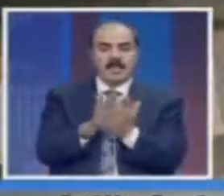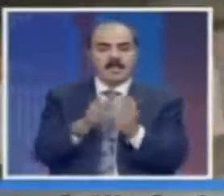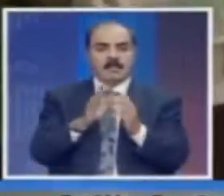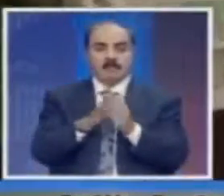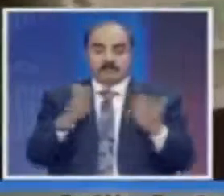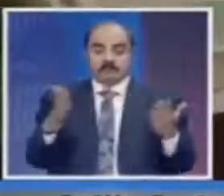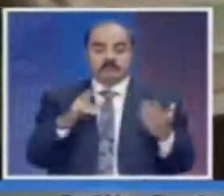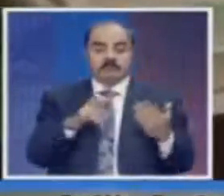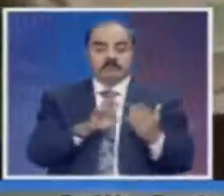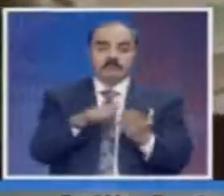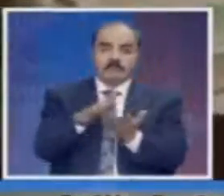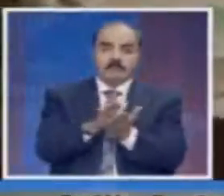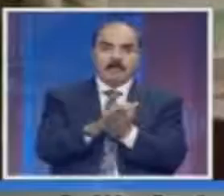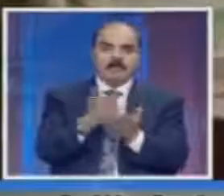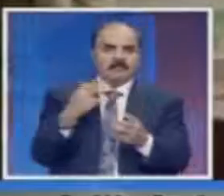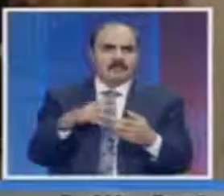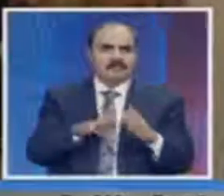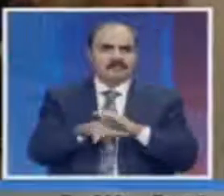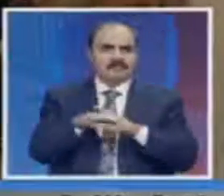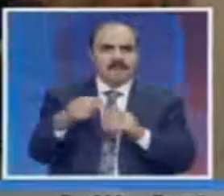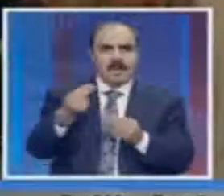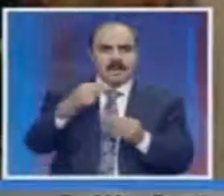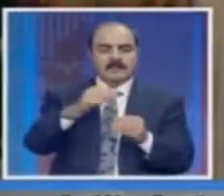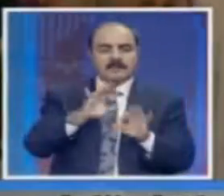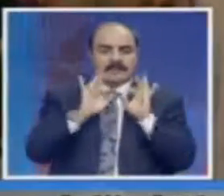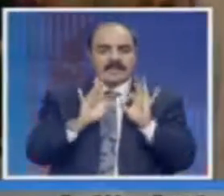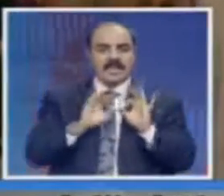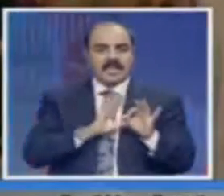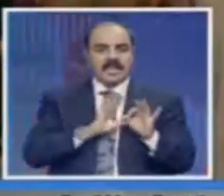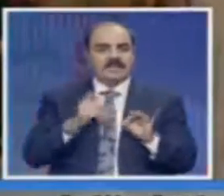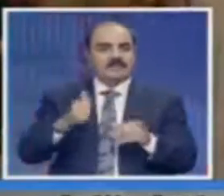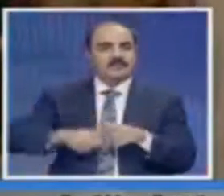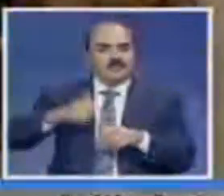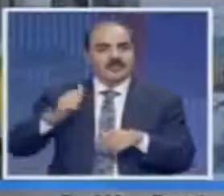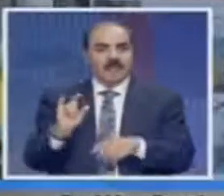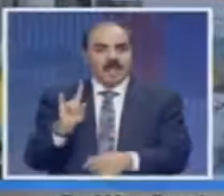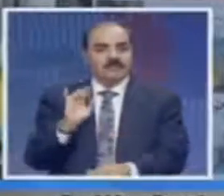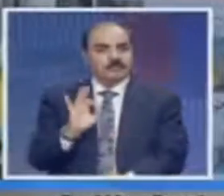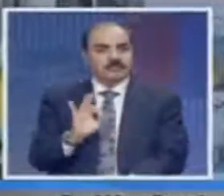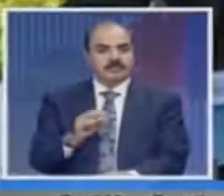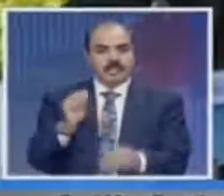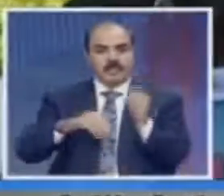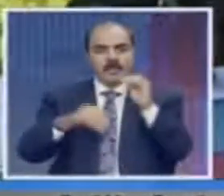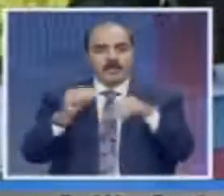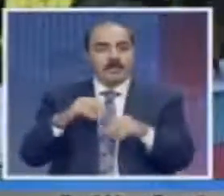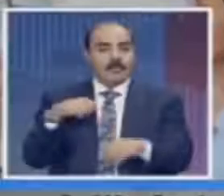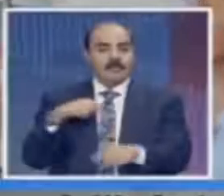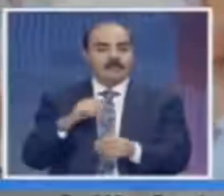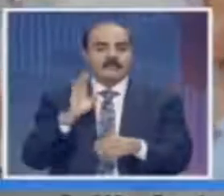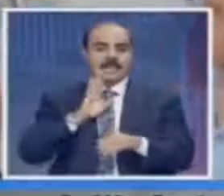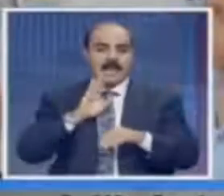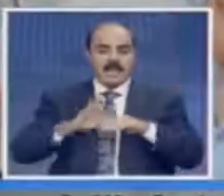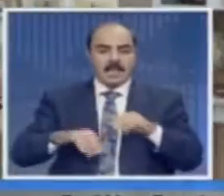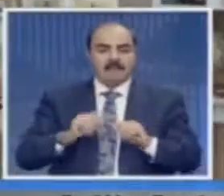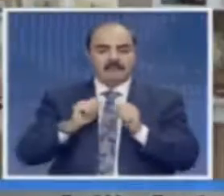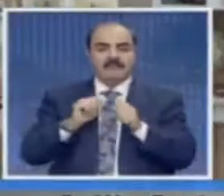والموسوعات والإصدارات الثقافية والمخطوطات التشكيلية التي تناولت حرب أكتوبر، بمشاركة وزارات التربية